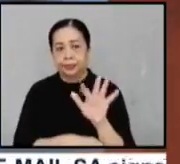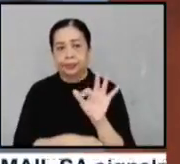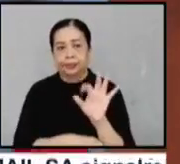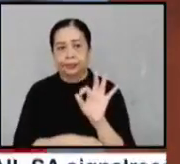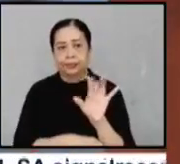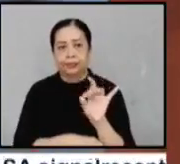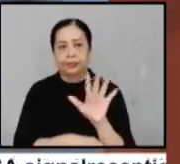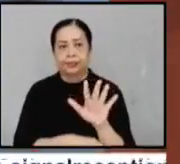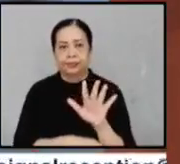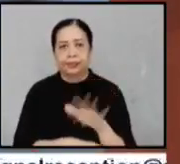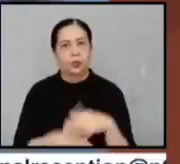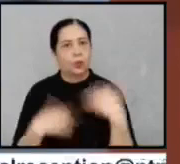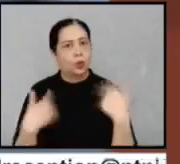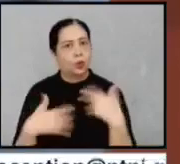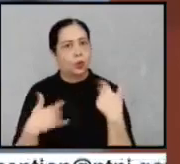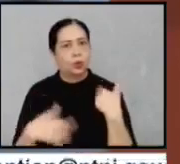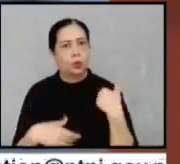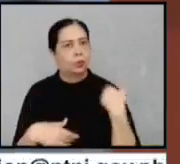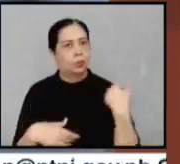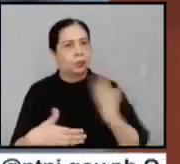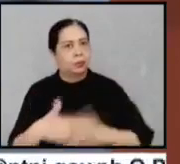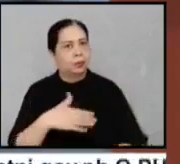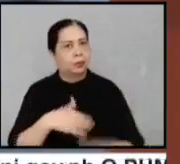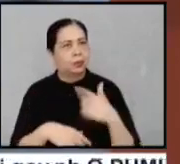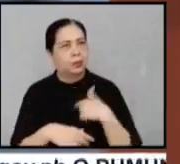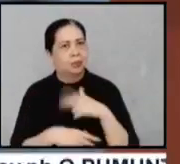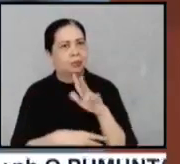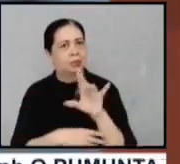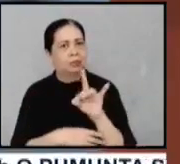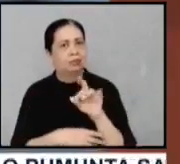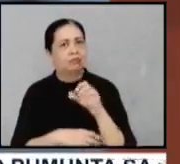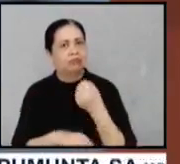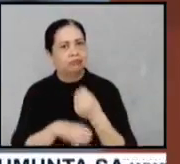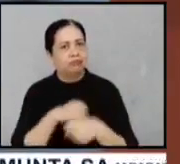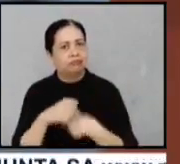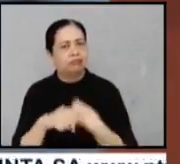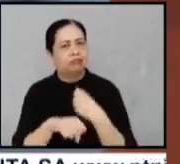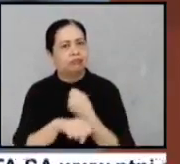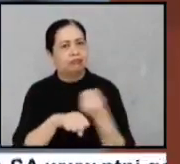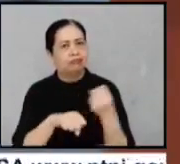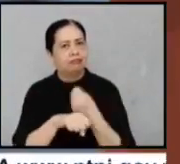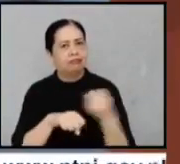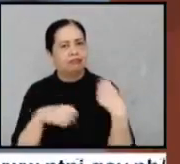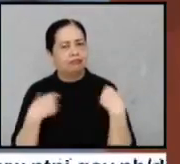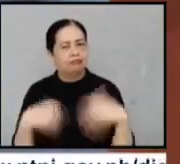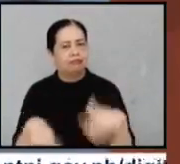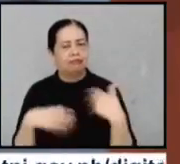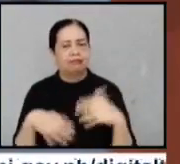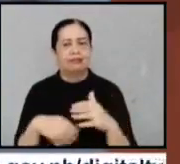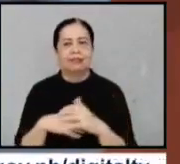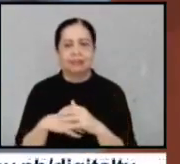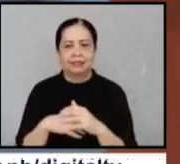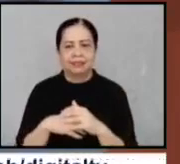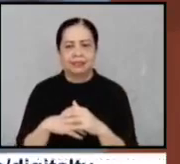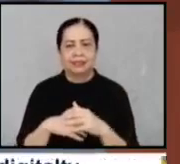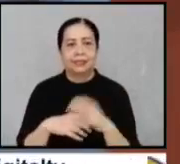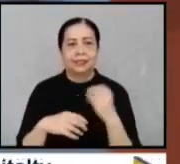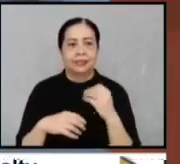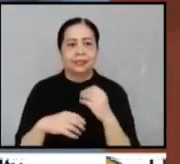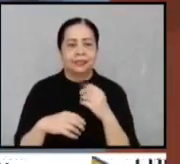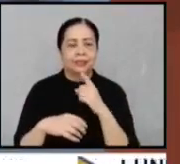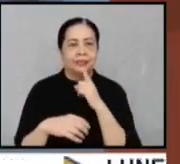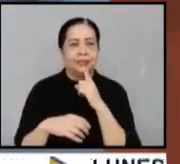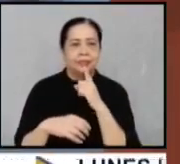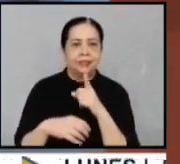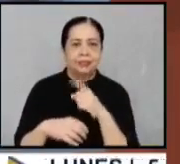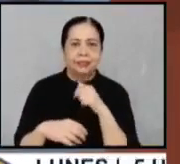January 5, 1985. Wow, hindi pa ako buhay. 38 years na ito. 38 years. Kagal na. 38 years, yeah. Actually, I don't